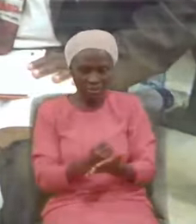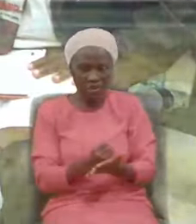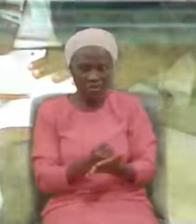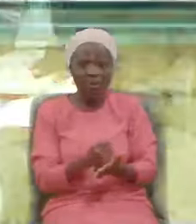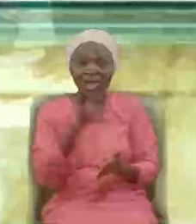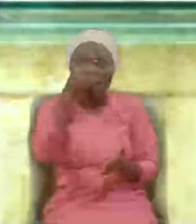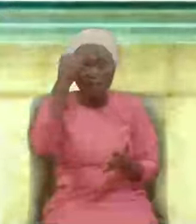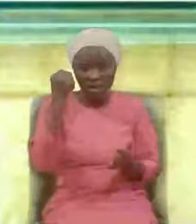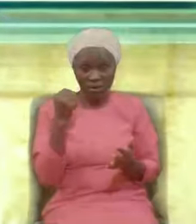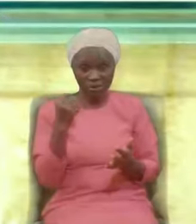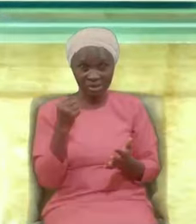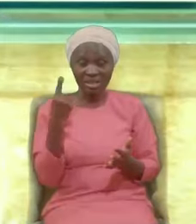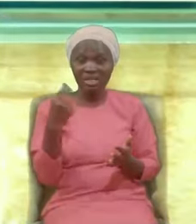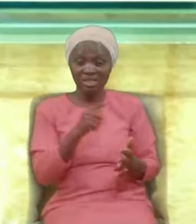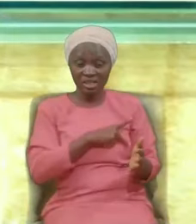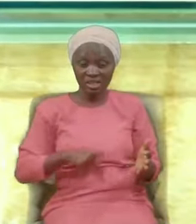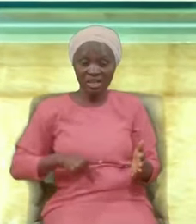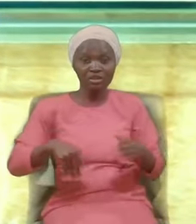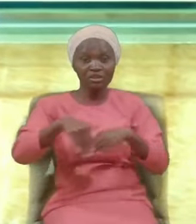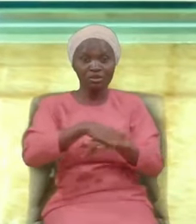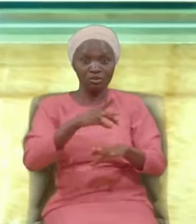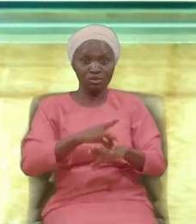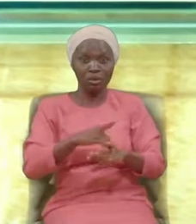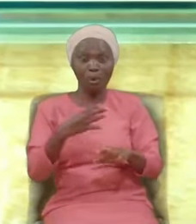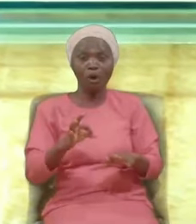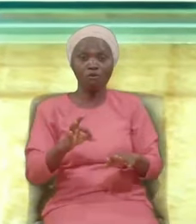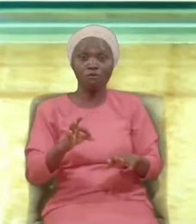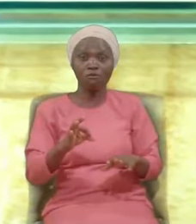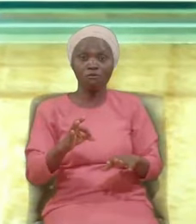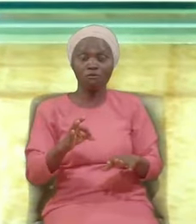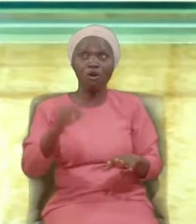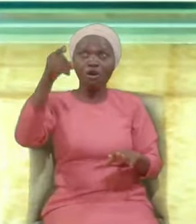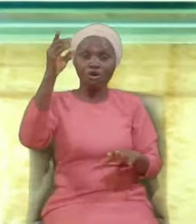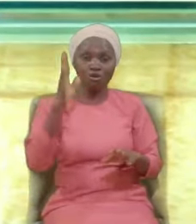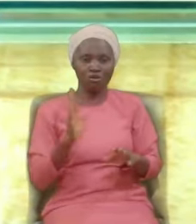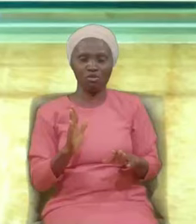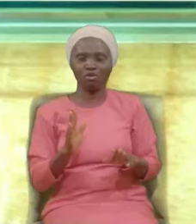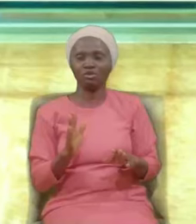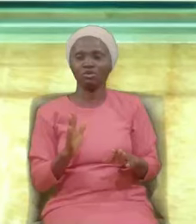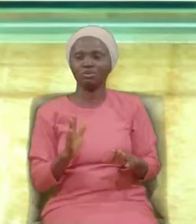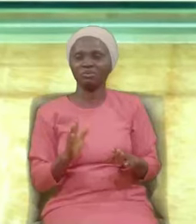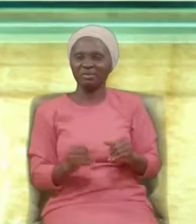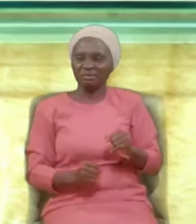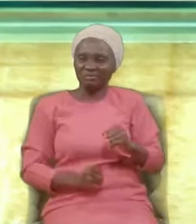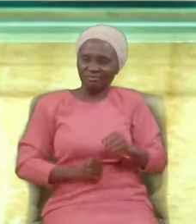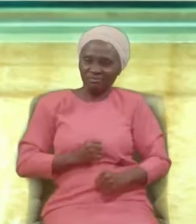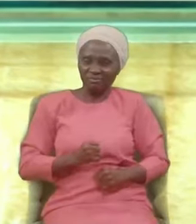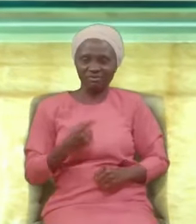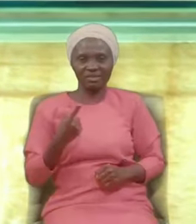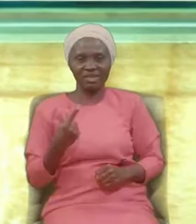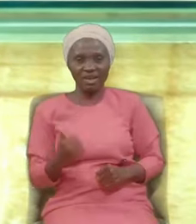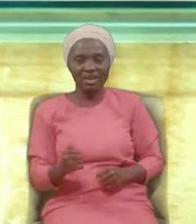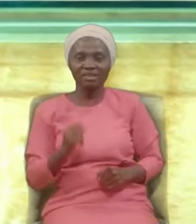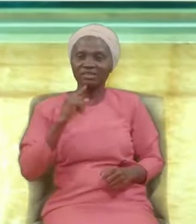Parce que le royaume des cieux est forcé. Et ce sont les violents qui s'en